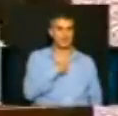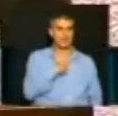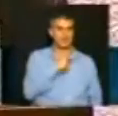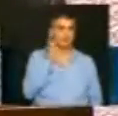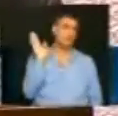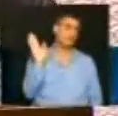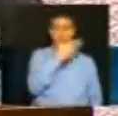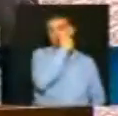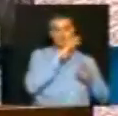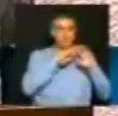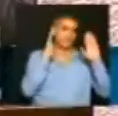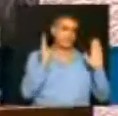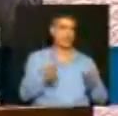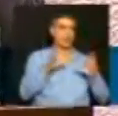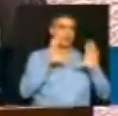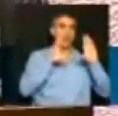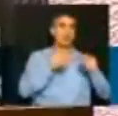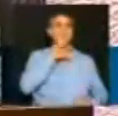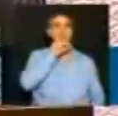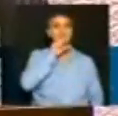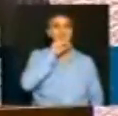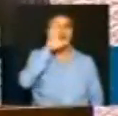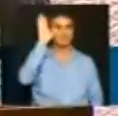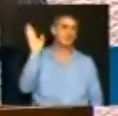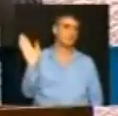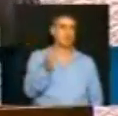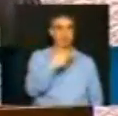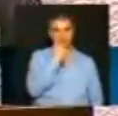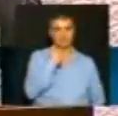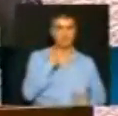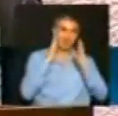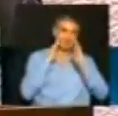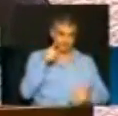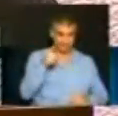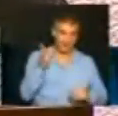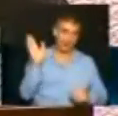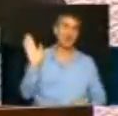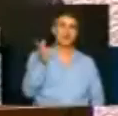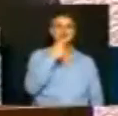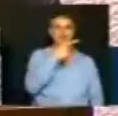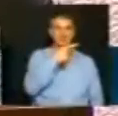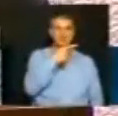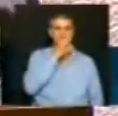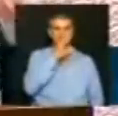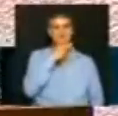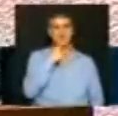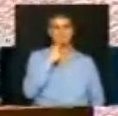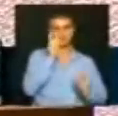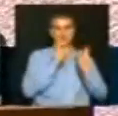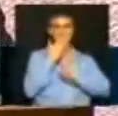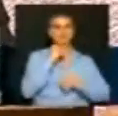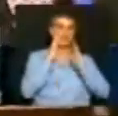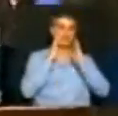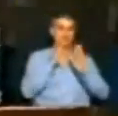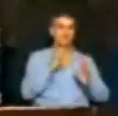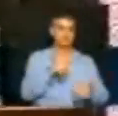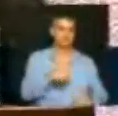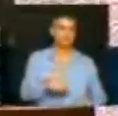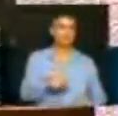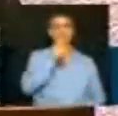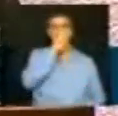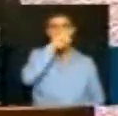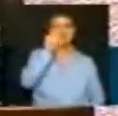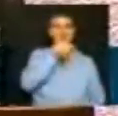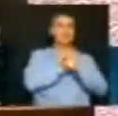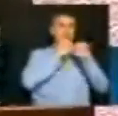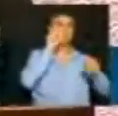עליכם בעיניים, תוריד אותו מהדוכן, לכבות את המיקרופון ולהוריד את ה... וכולנו מאמינים לו. להוריד אותו. זה למה שאזרחי ישראל מאמינים. בבקשה להוריד אותו.